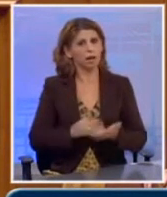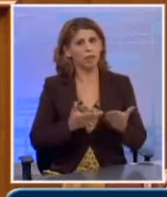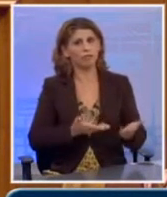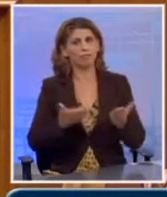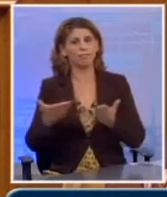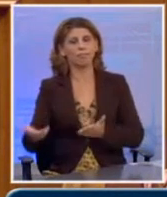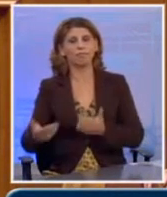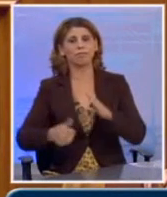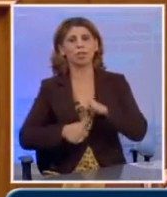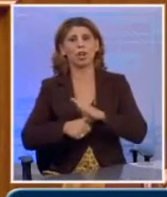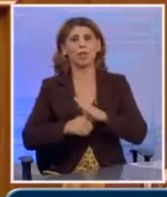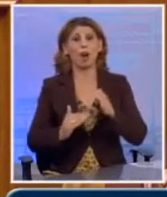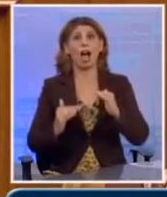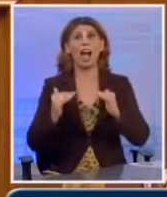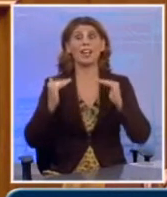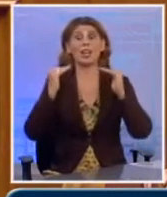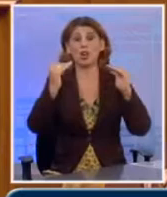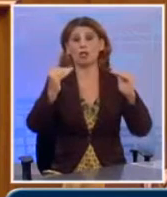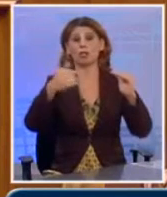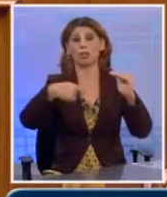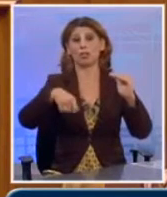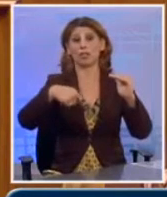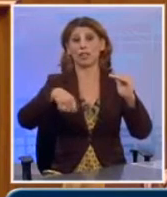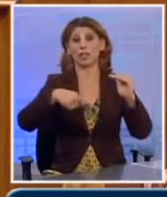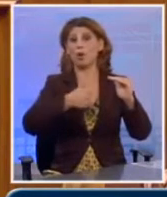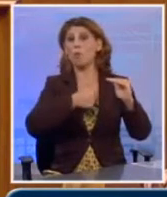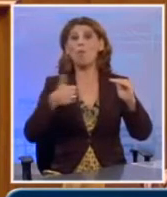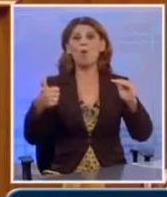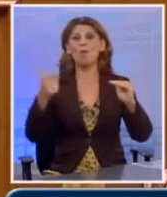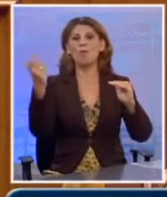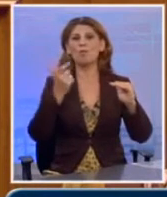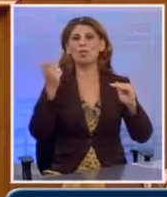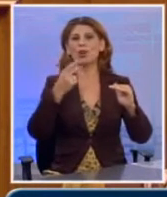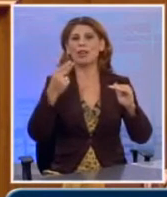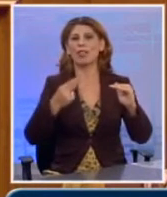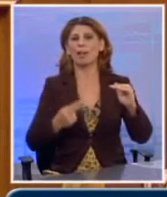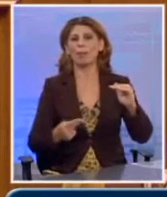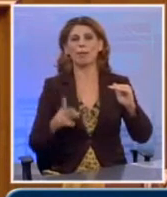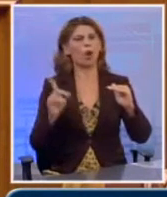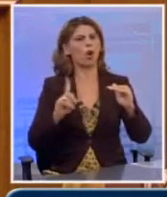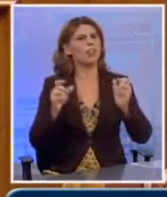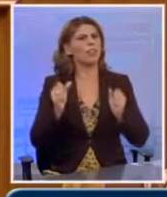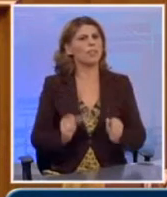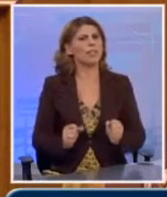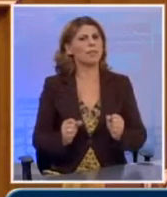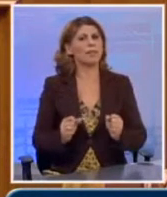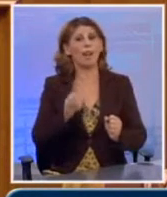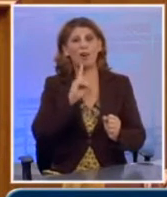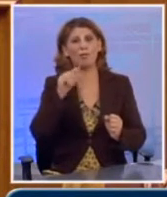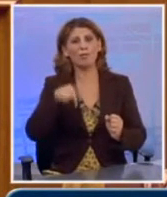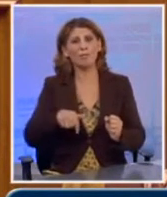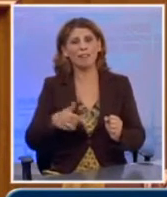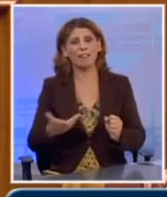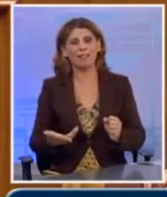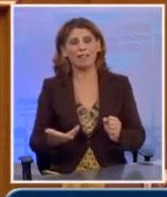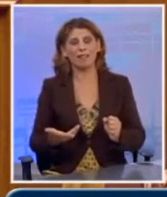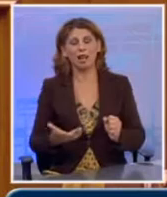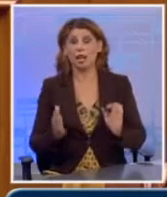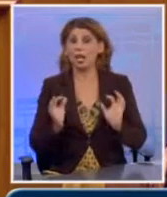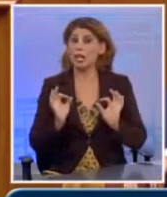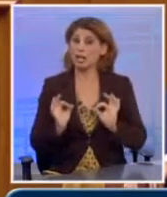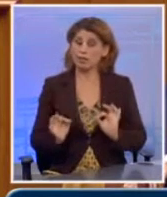ανωτάτων δικαστηρίων, αλλά μόνο για μισθολογικά θέματα και όχι για θεσμικά όπως σήμερα. Και